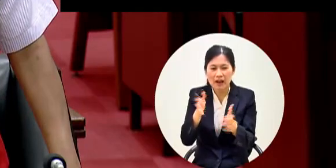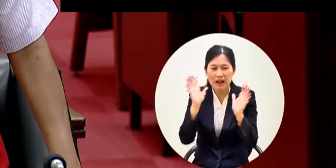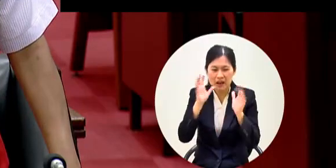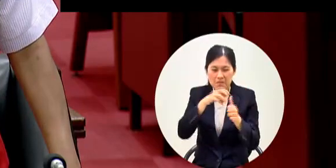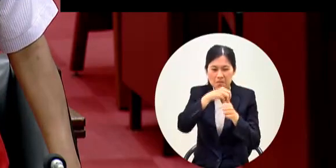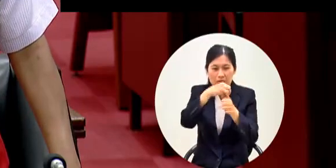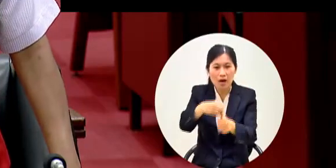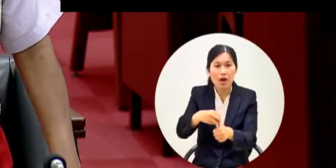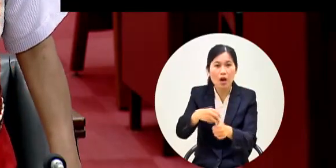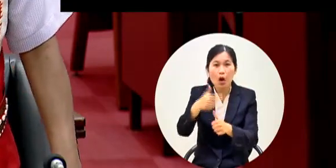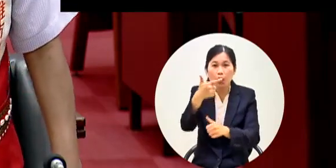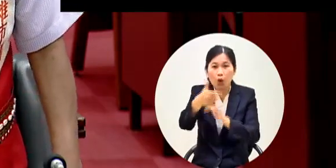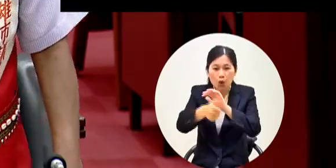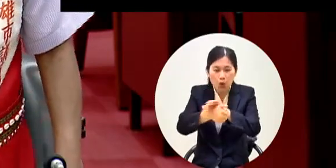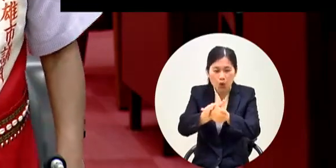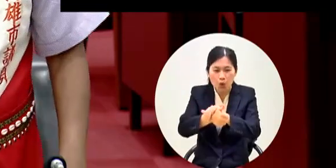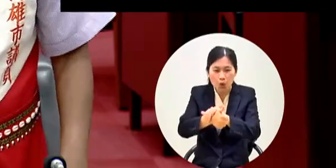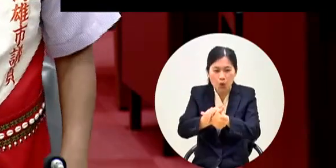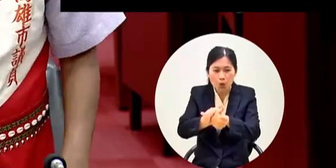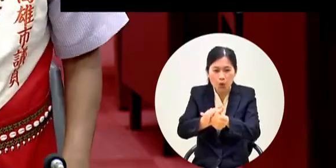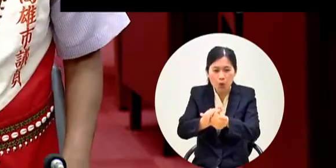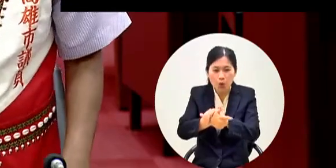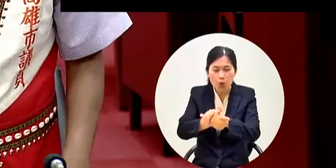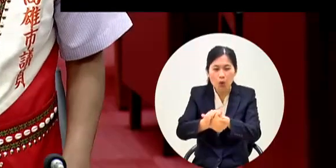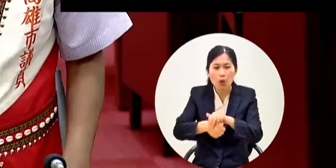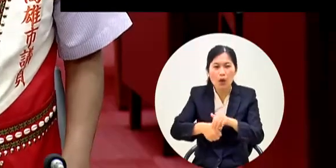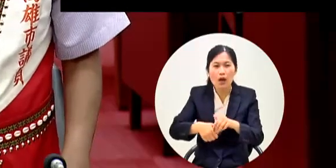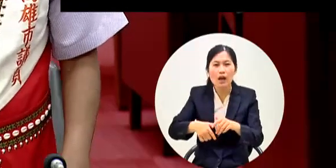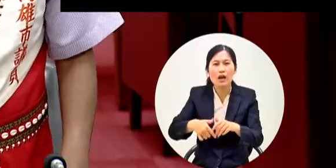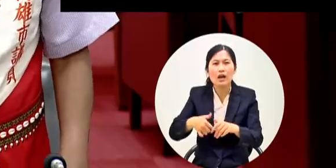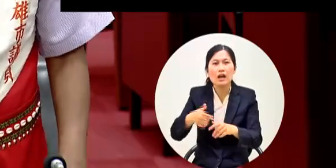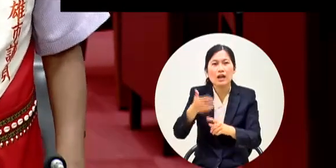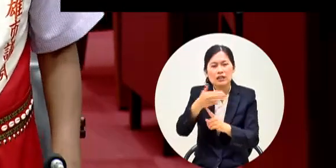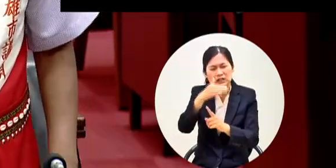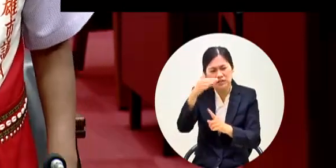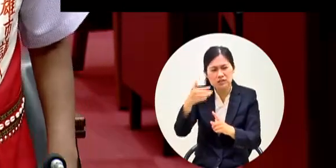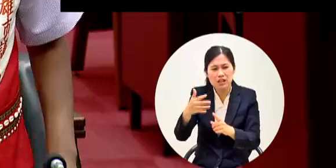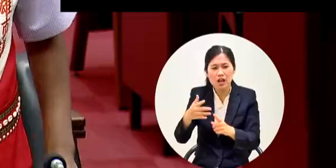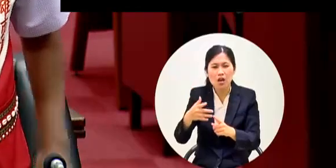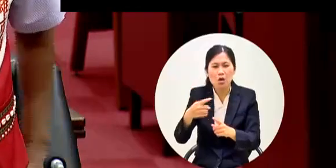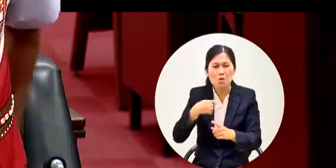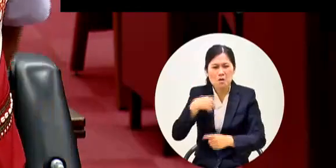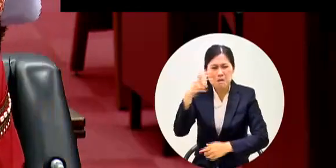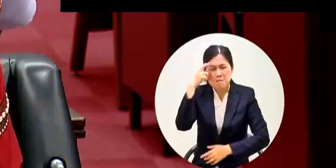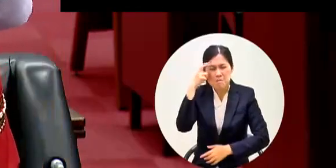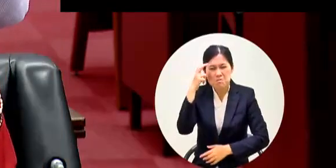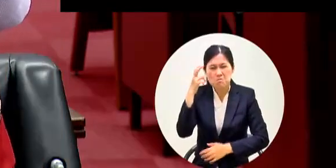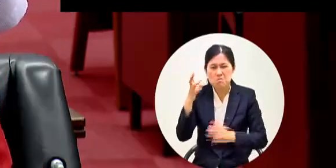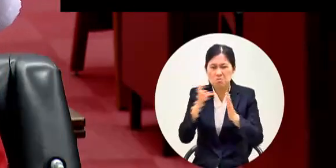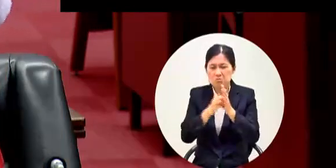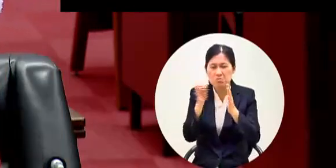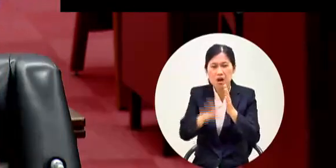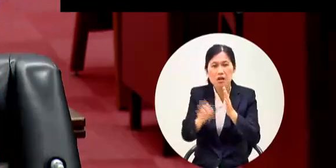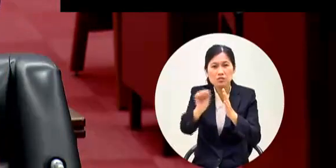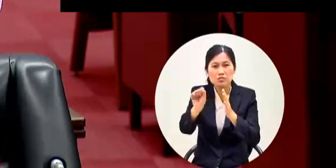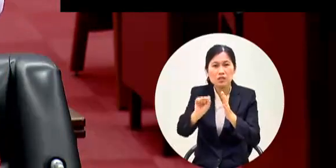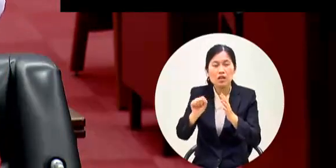校18位，老师还比较多，为了孩子的教育，几